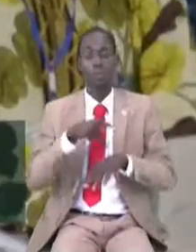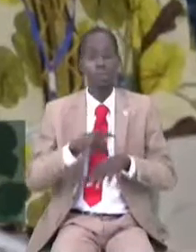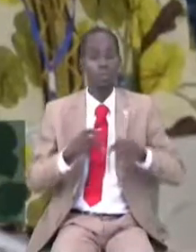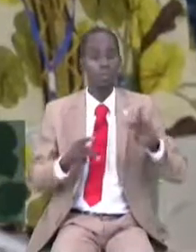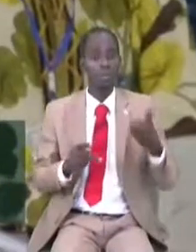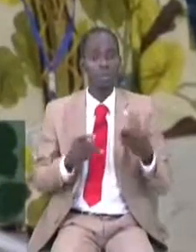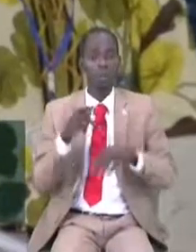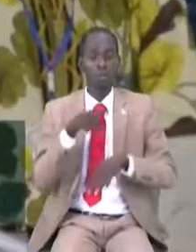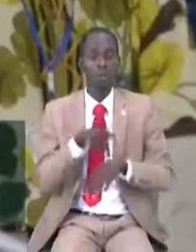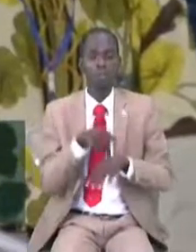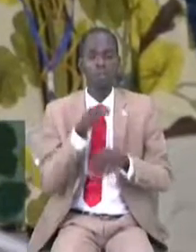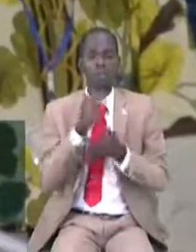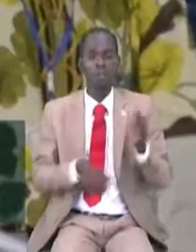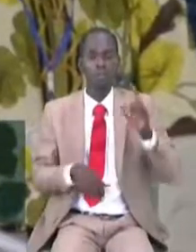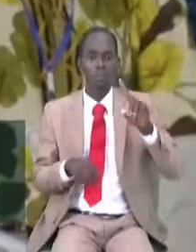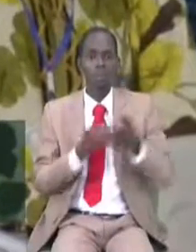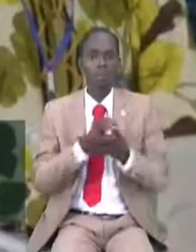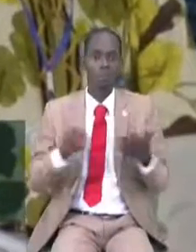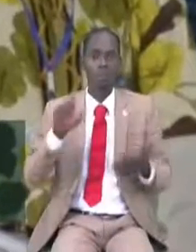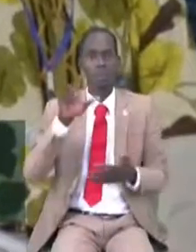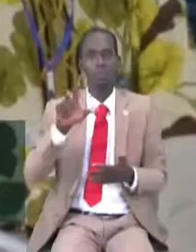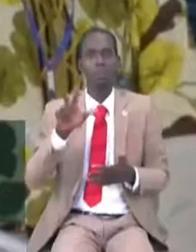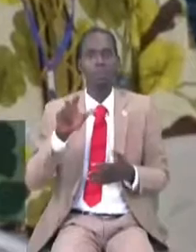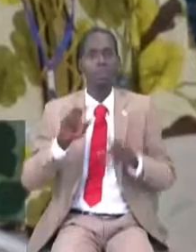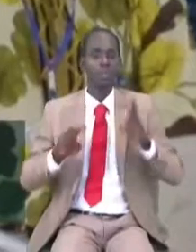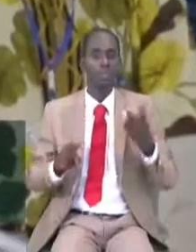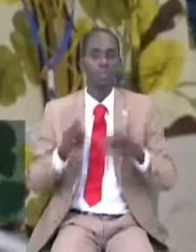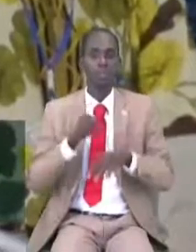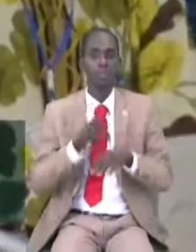Comme sa divine puissance nous a donné